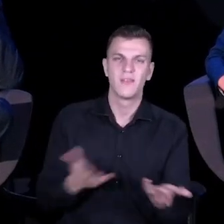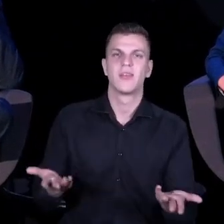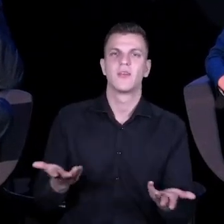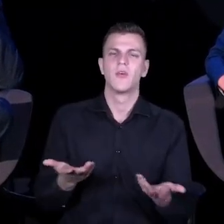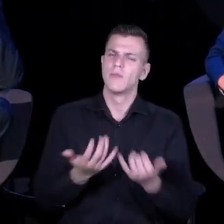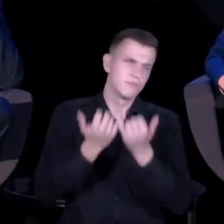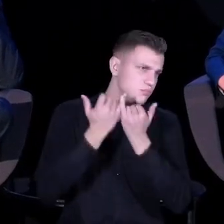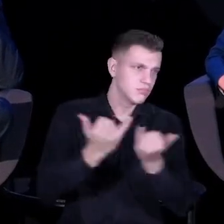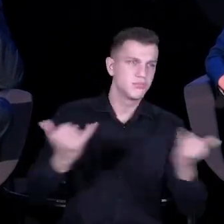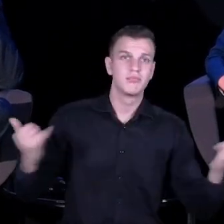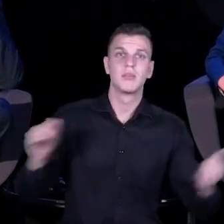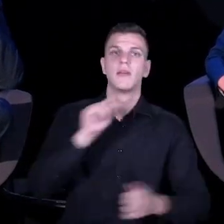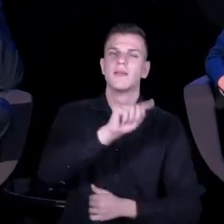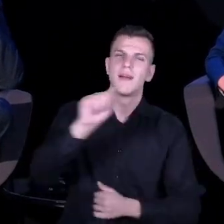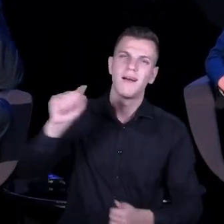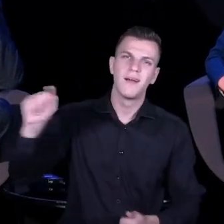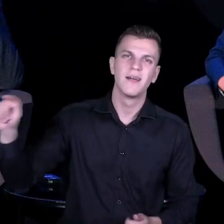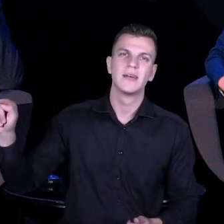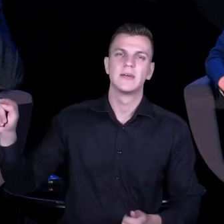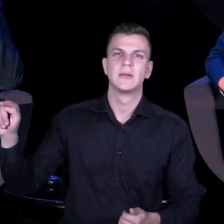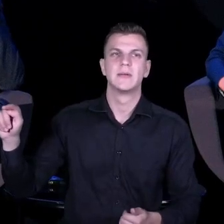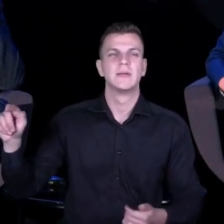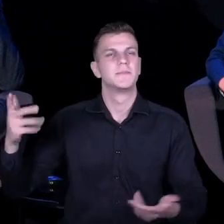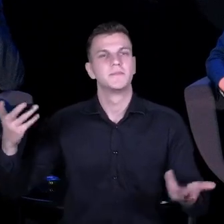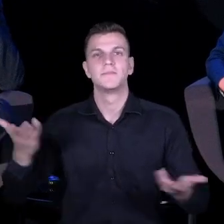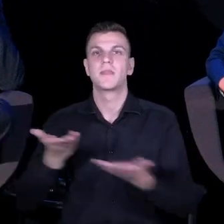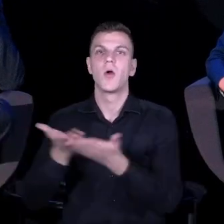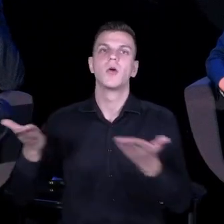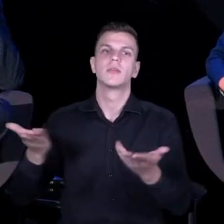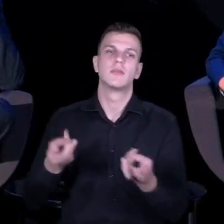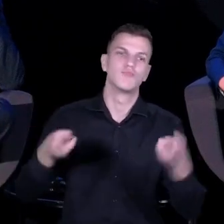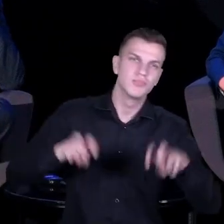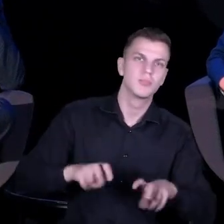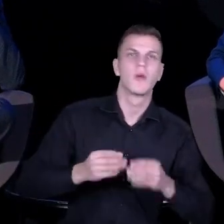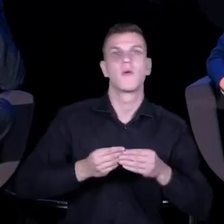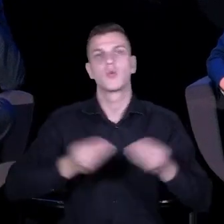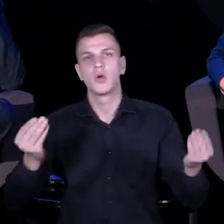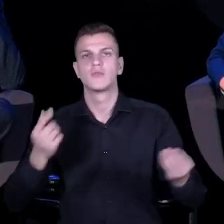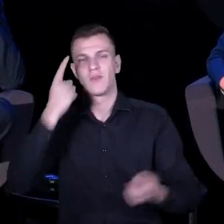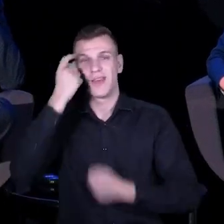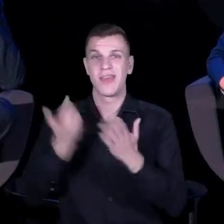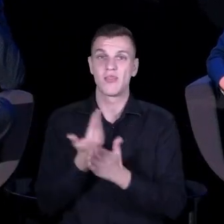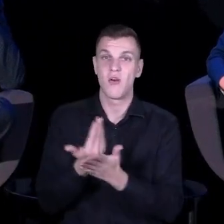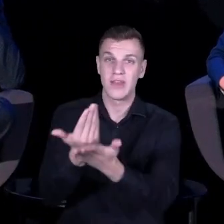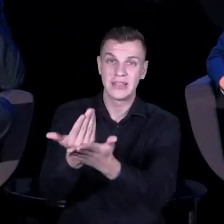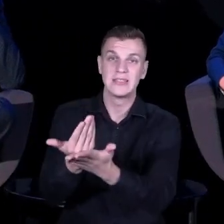w zasadzie wszystkie etapy tworzenia, rozwijania innowacji